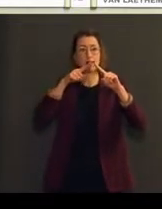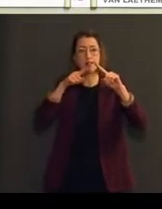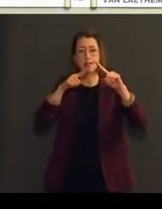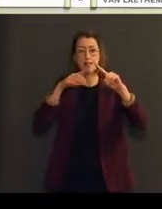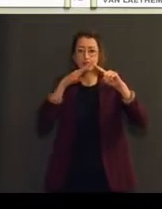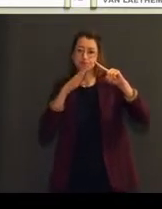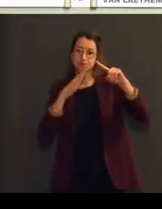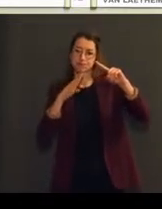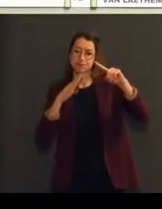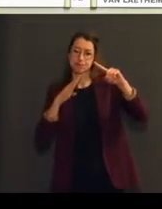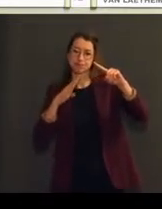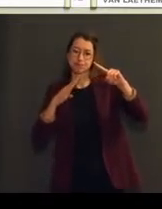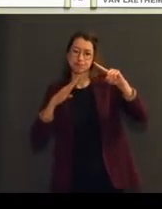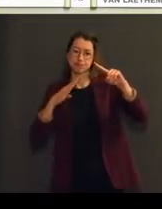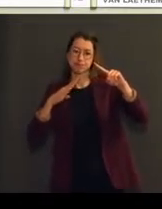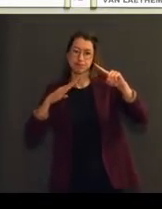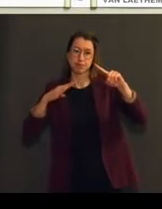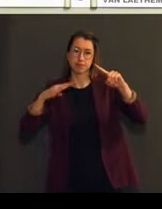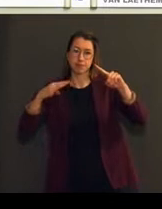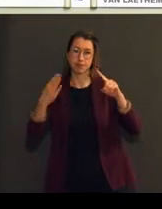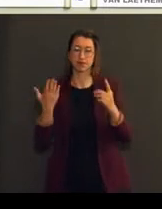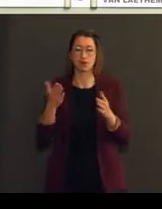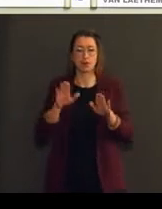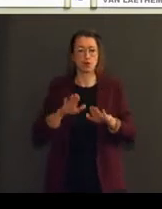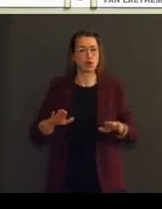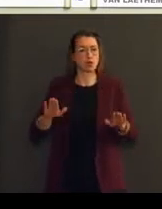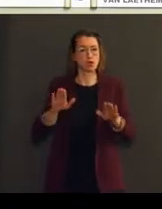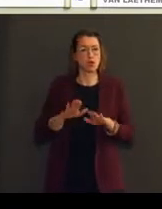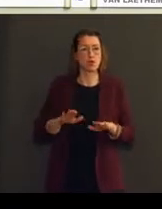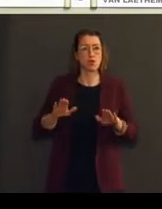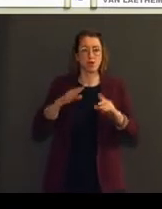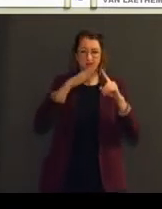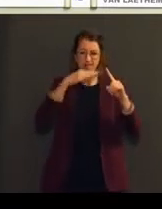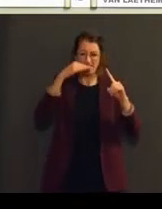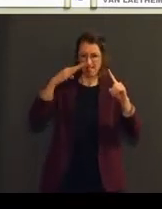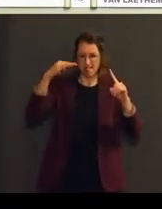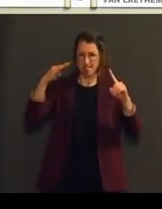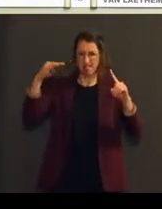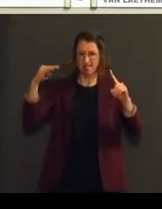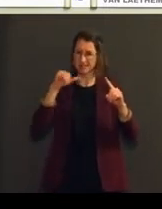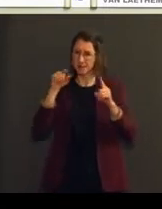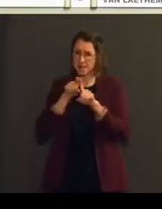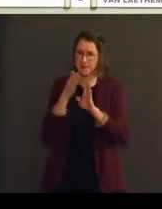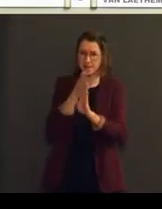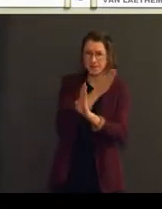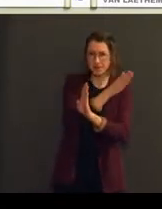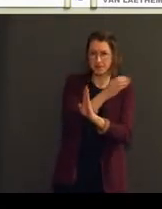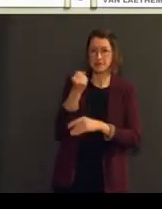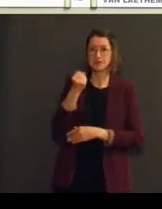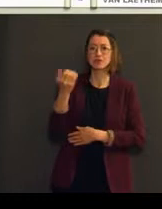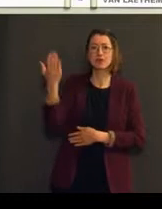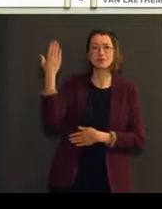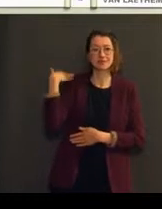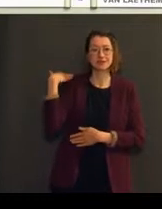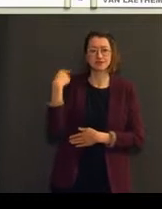beaucoup plus plane, si on peut dire. La semaine dernière, nous avons eu en moyenne 240 nouvelles admissions par